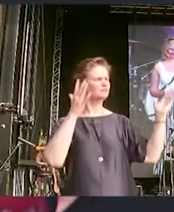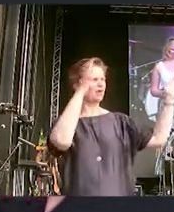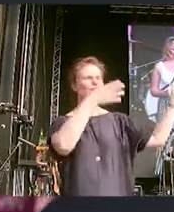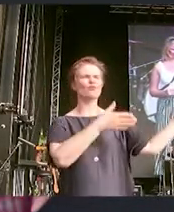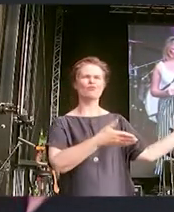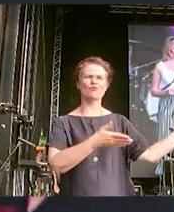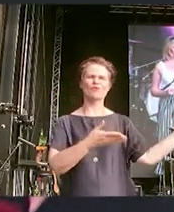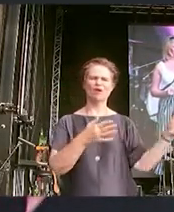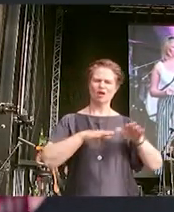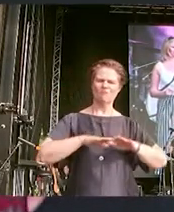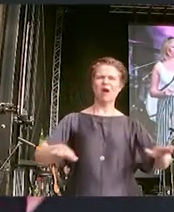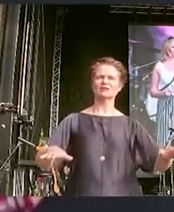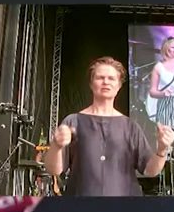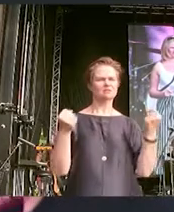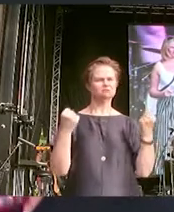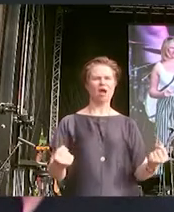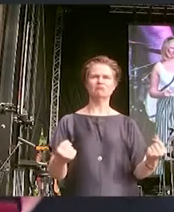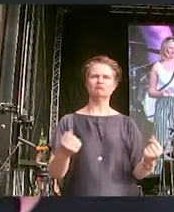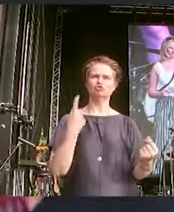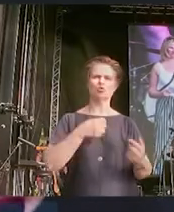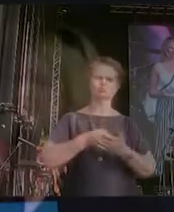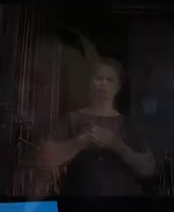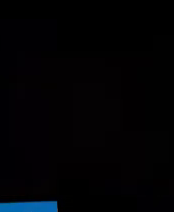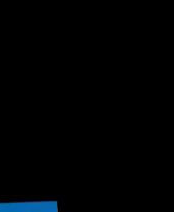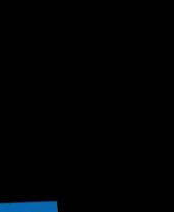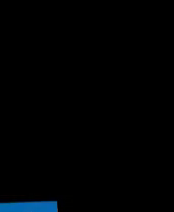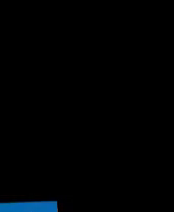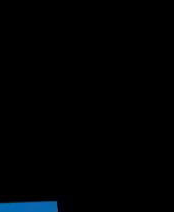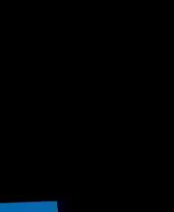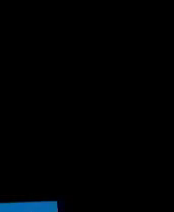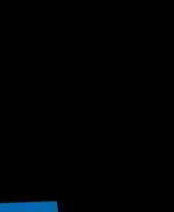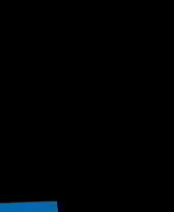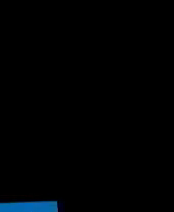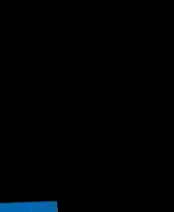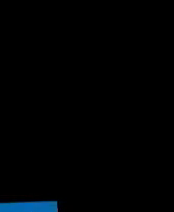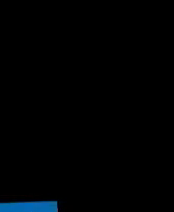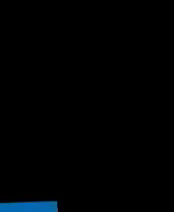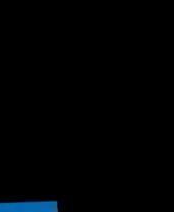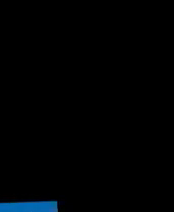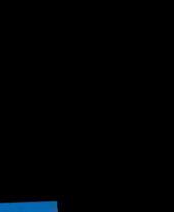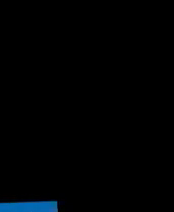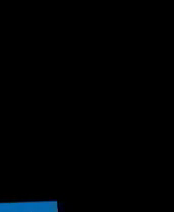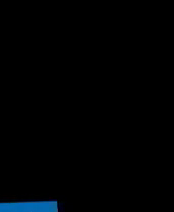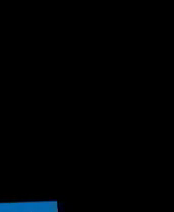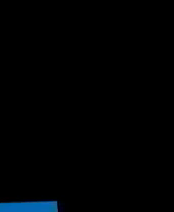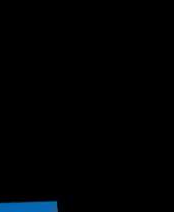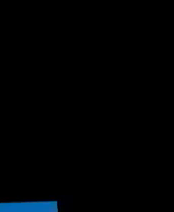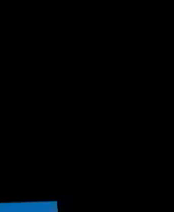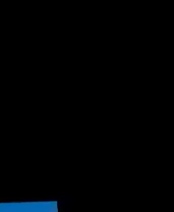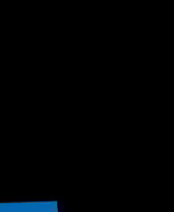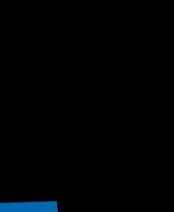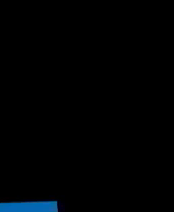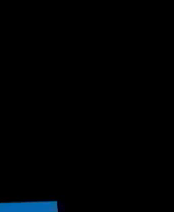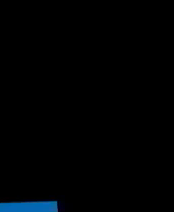Das war eine starke Basis und ein großes Druckmittel im Kampf um einen Tarifvertrag zur Verbesserung unserer Arbeits-